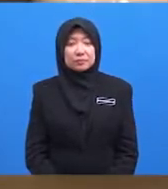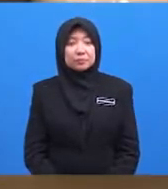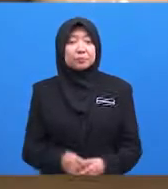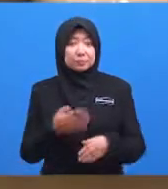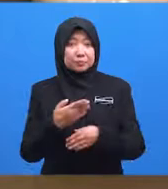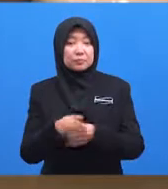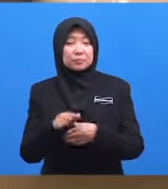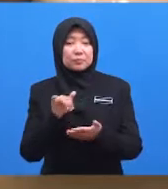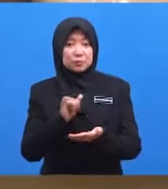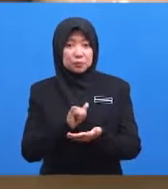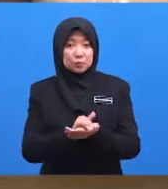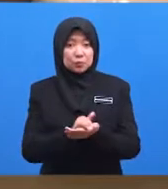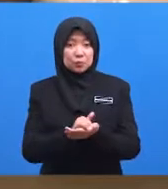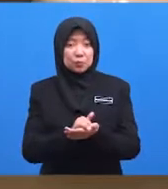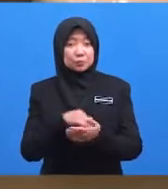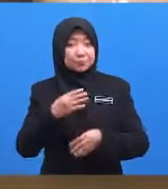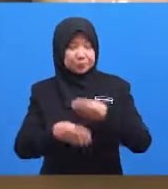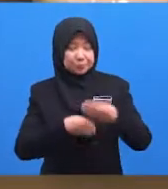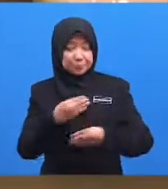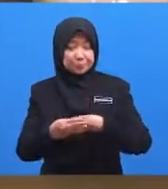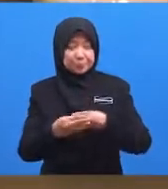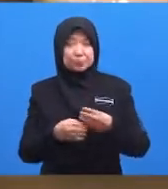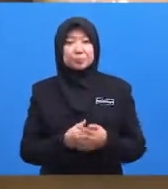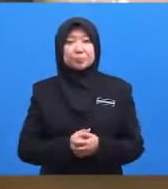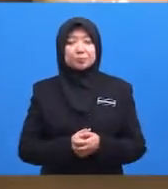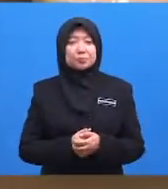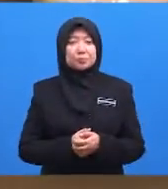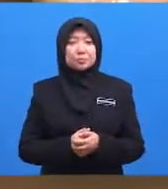Kemudian kita tutup balik.